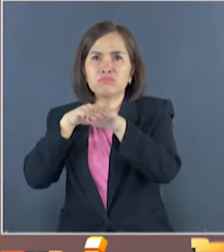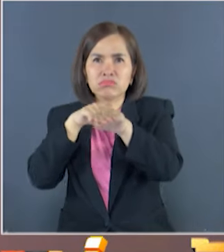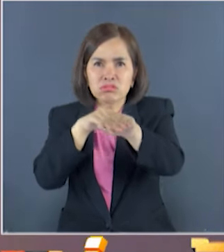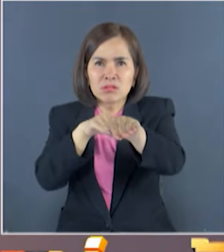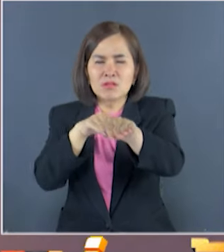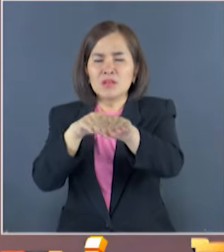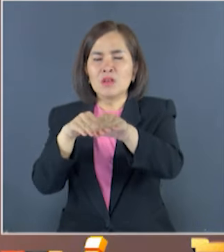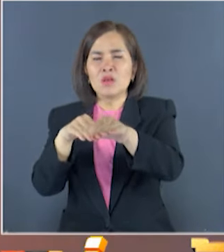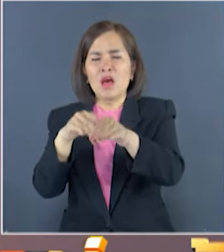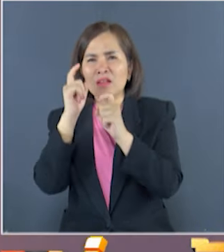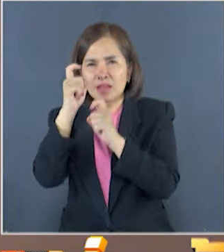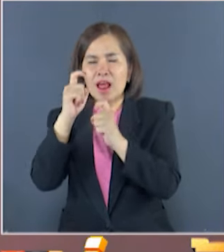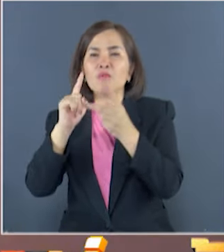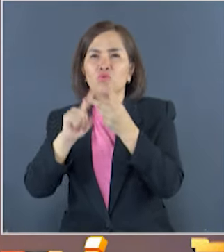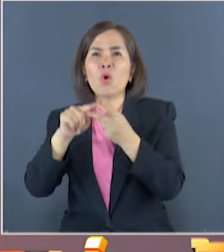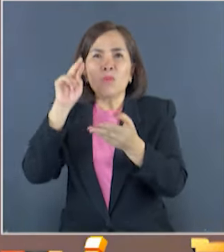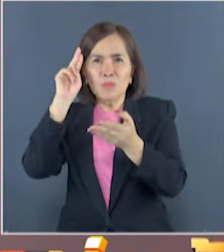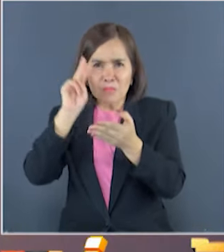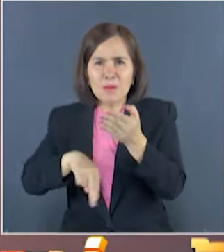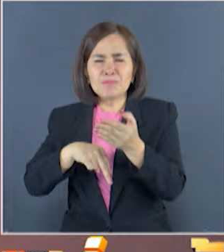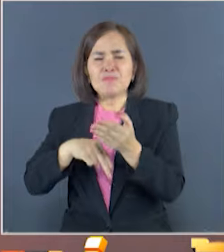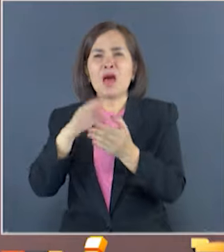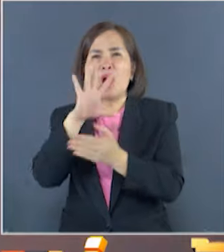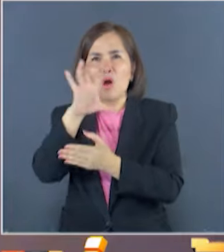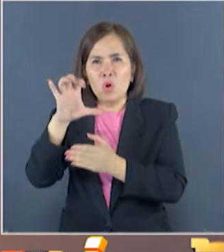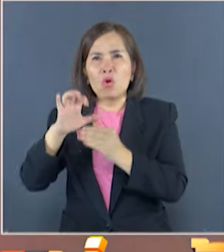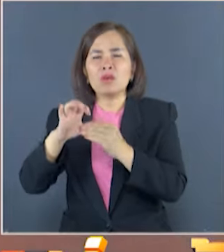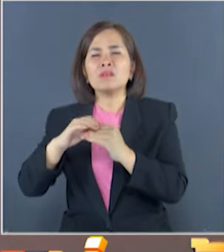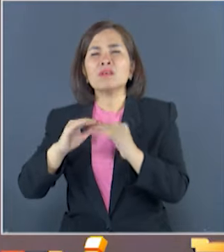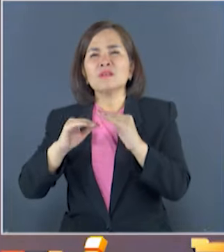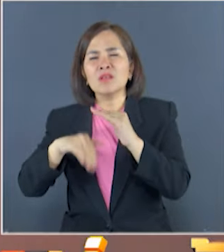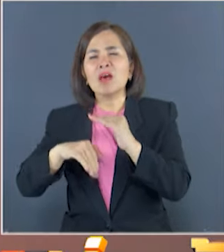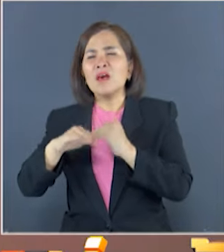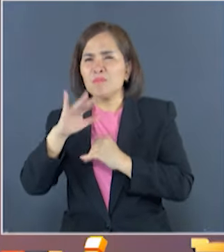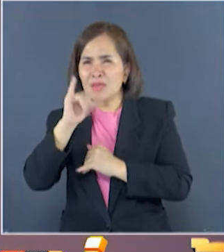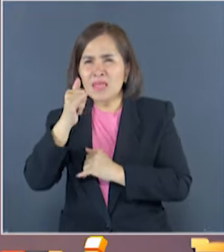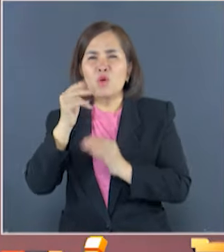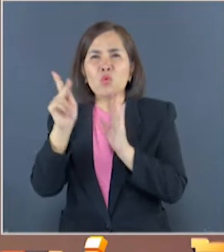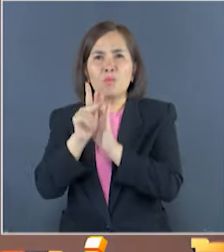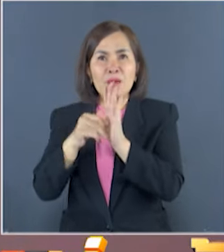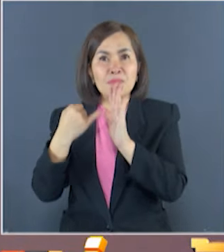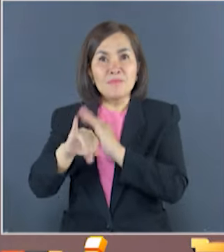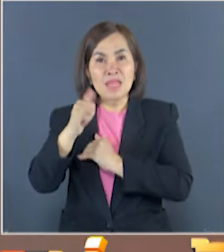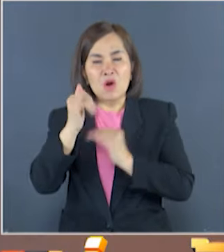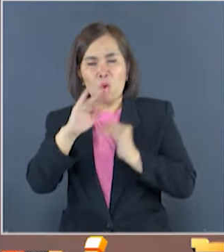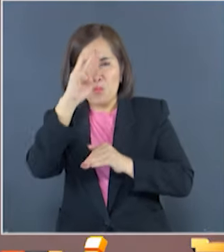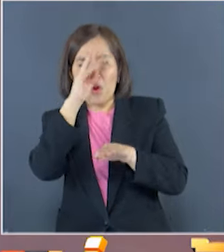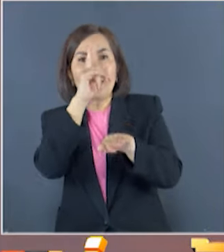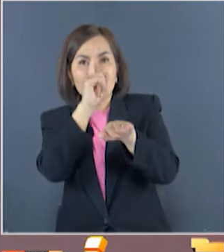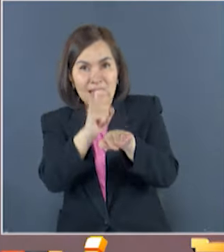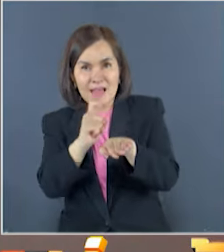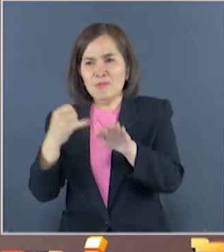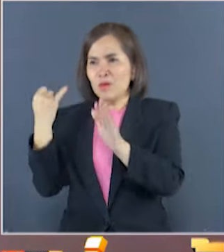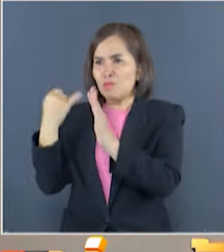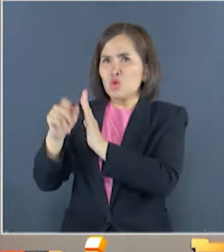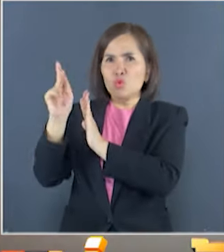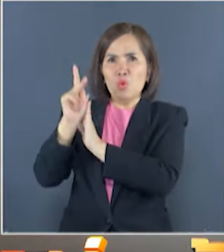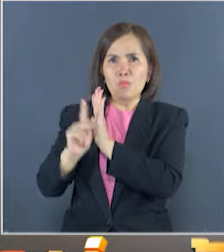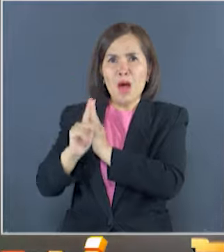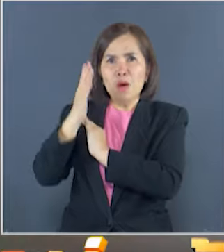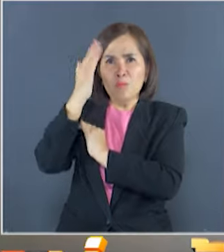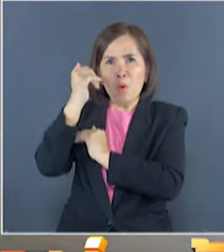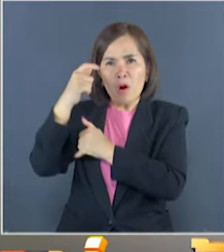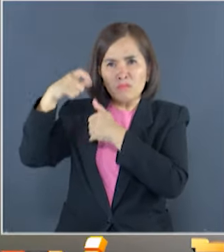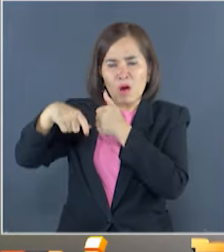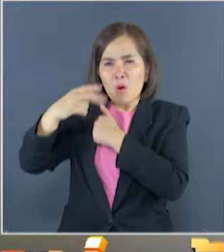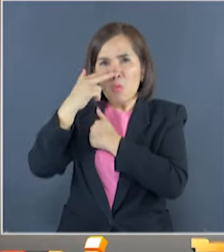ะครับมีโทษปรับไม่เกิน500 บาทหรือถ้าหากผู้บาดเจ็บหรือผู้ป่วยที่อยู่ในรถถึงแก่ชีวิตอาจมีความผิดฐานกระทำการโดยประมา